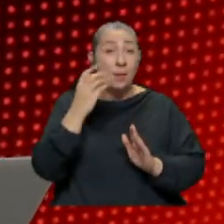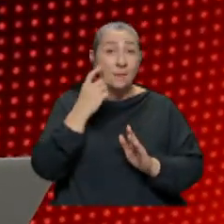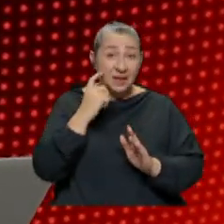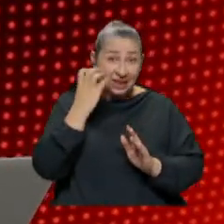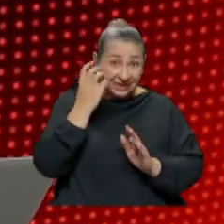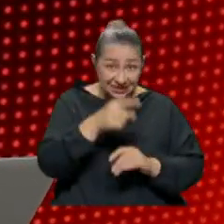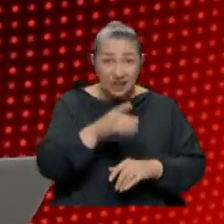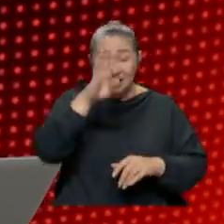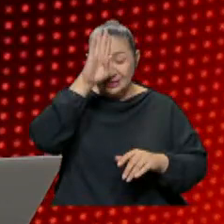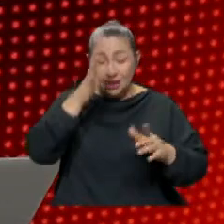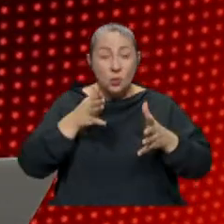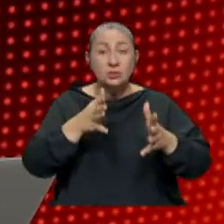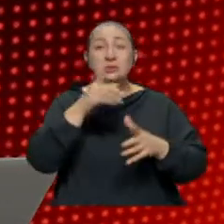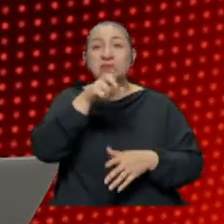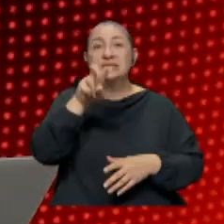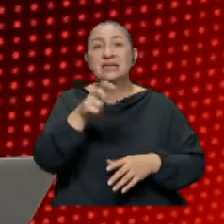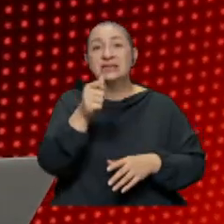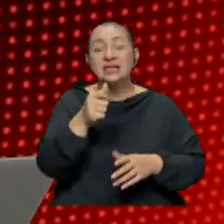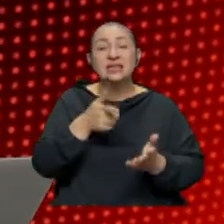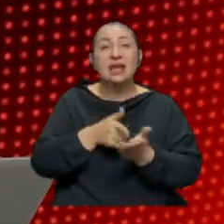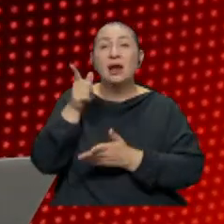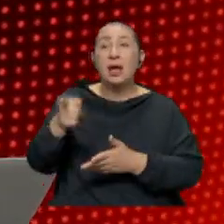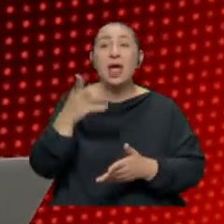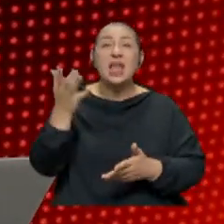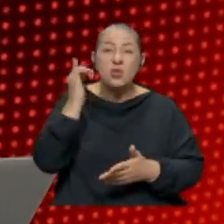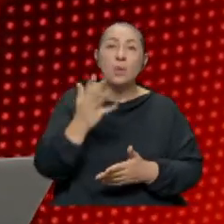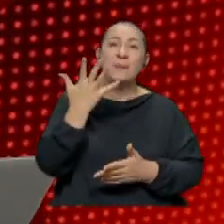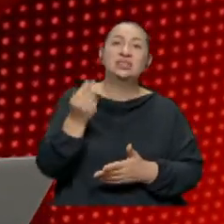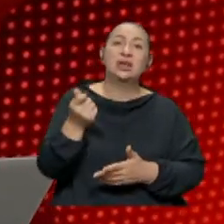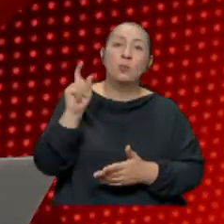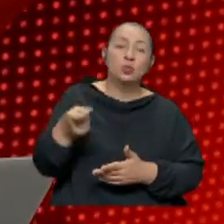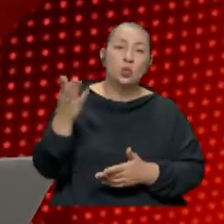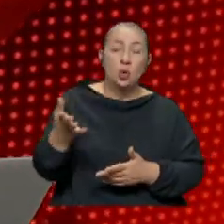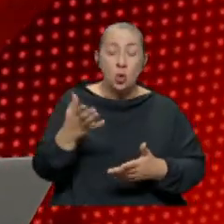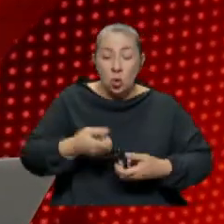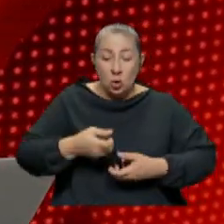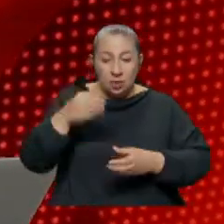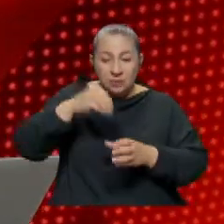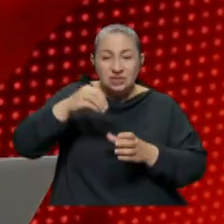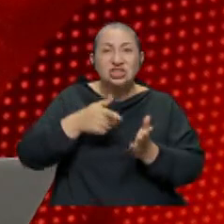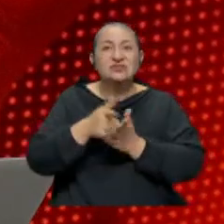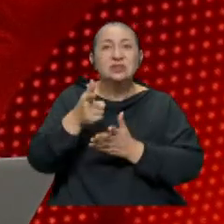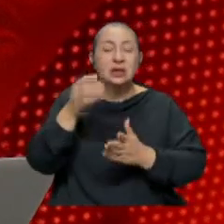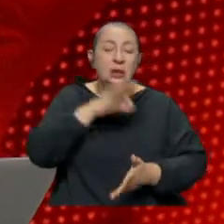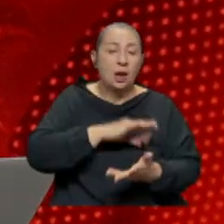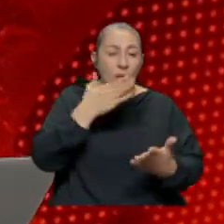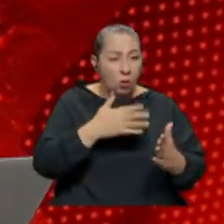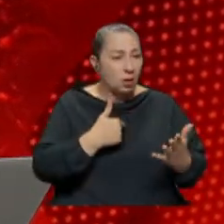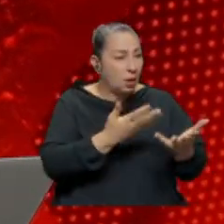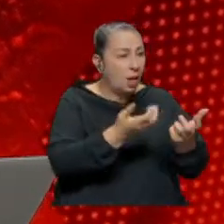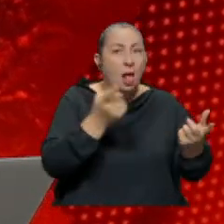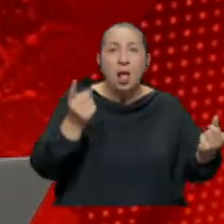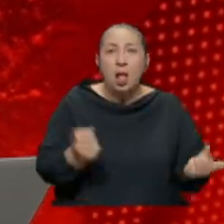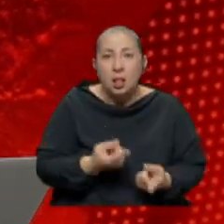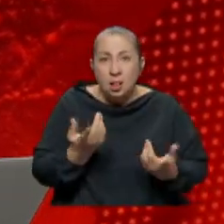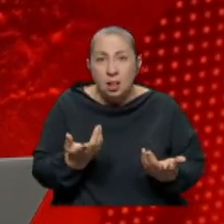patates İstanbul halinde 8 liraya, tarladaysa en az 5 liraya bulunuyor. Üretici kâr edemiyor, tüketici yüksek fiyatından